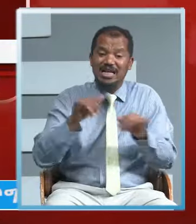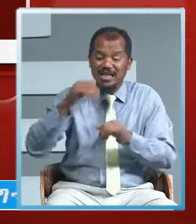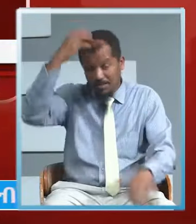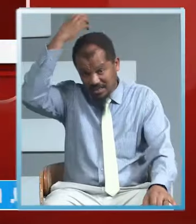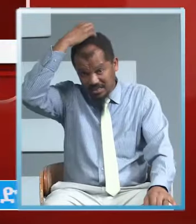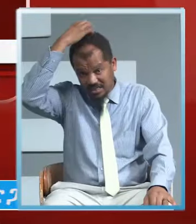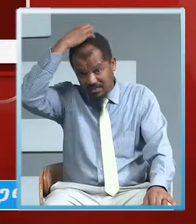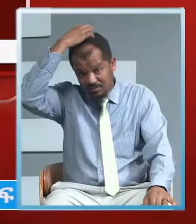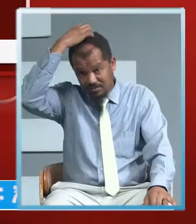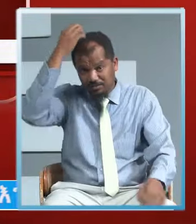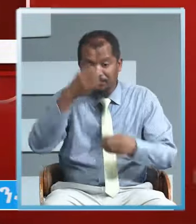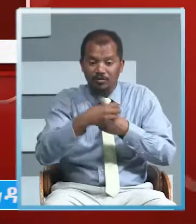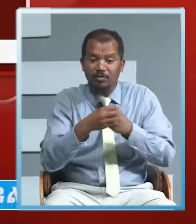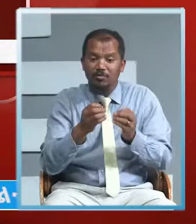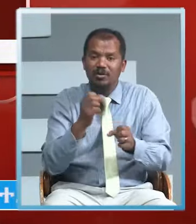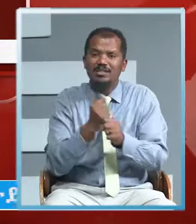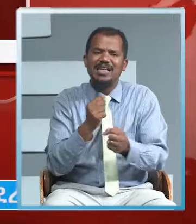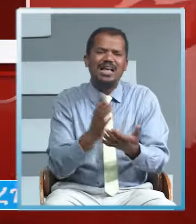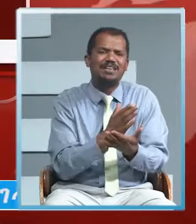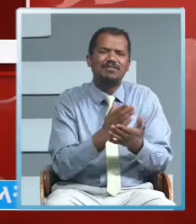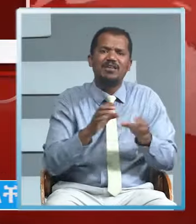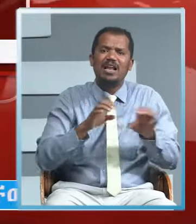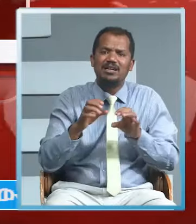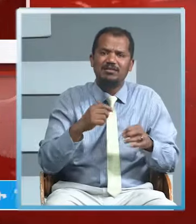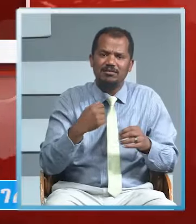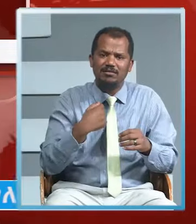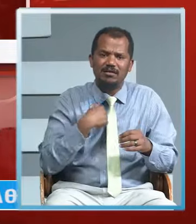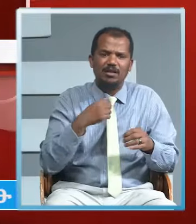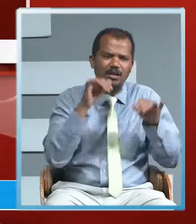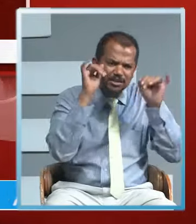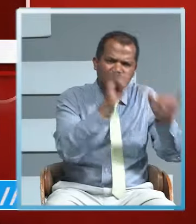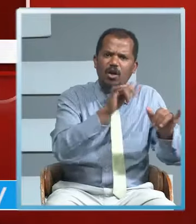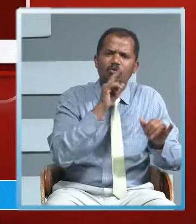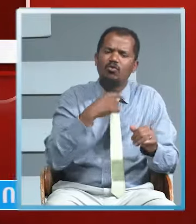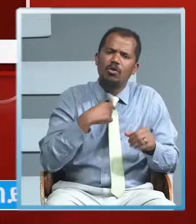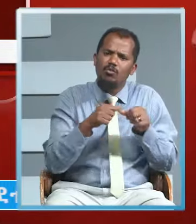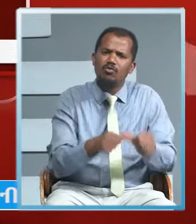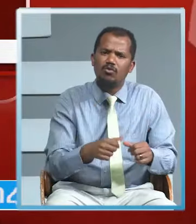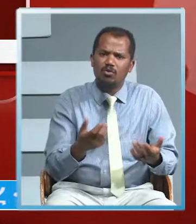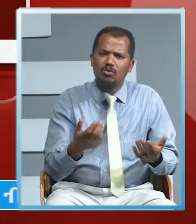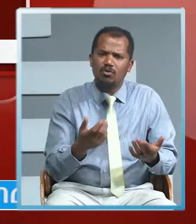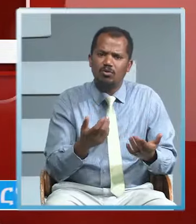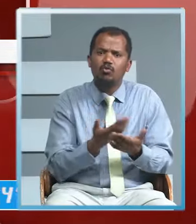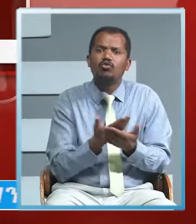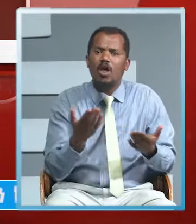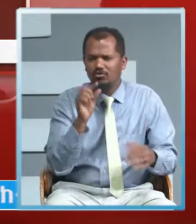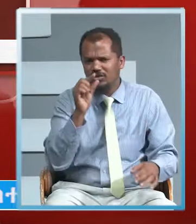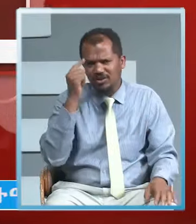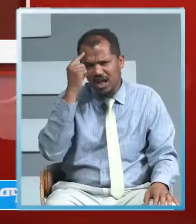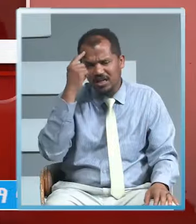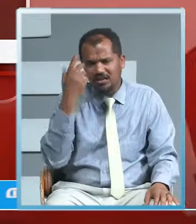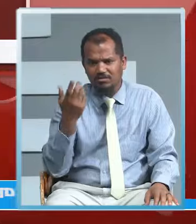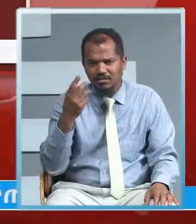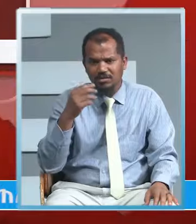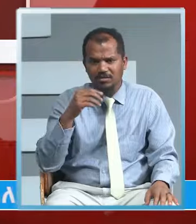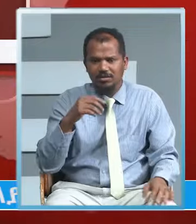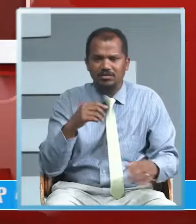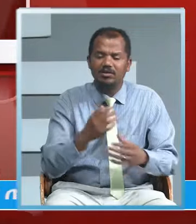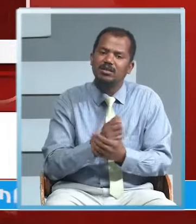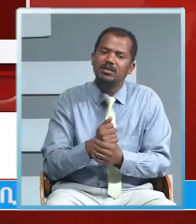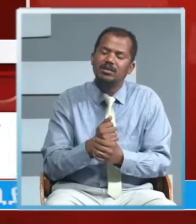መንግስት ቢሮ ላይ የስራ ክፍፍል አድርገን ነው እንጂ የምንሆነው እዛው ነው፣ እውነት ለመናገር ማለት ነው። ምክንያቱም ጉዳዩ ትንሽ አሳስቦናል። ሰውን ያህል